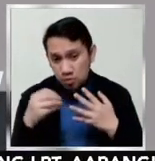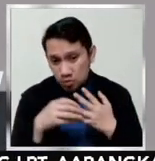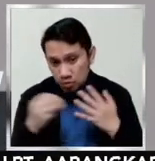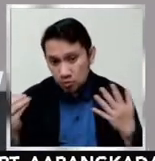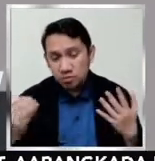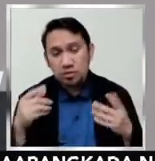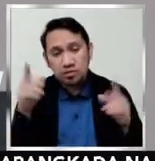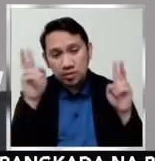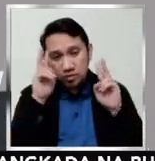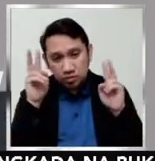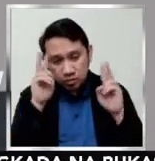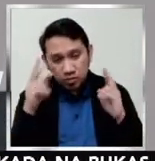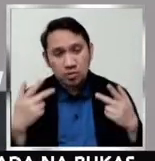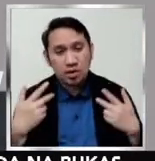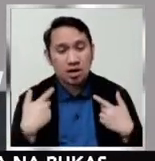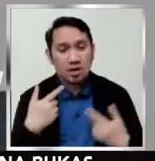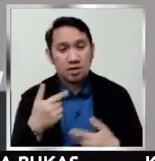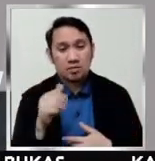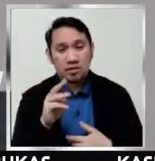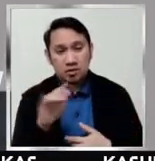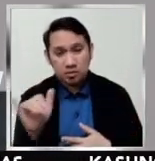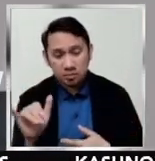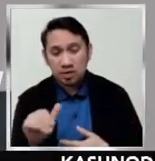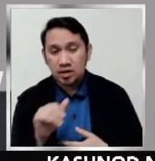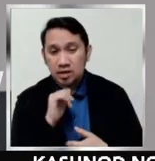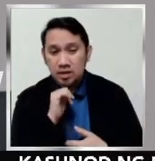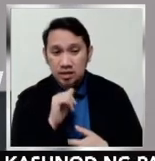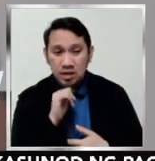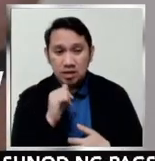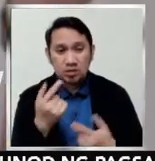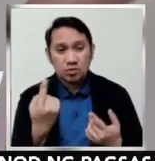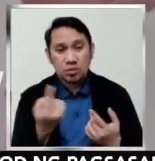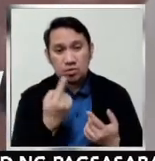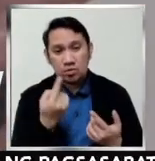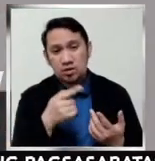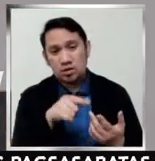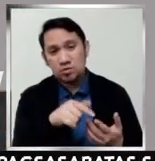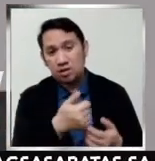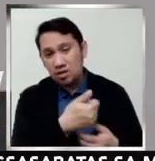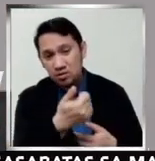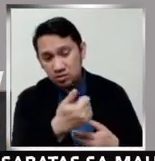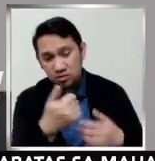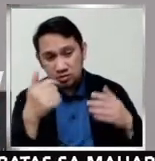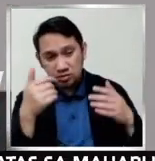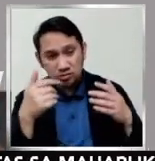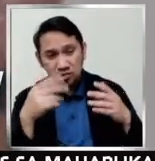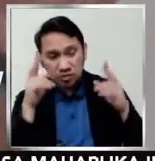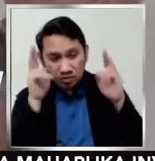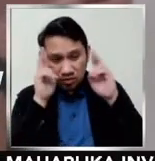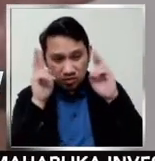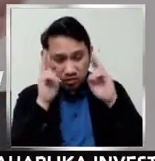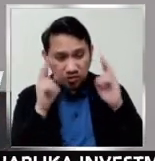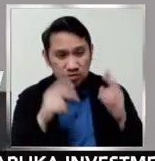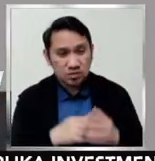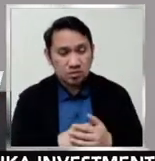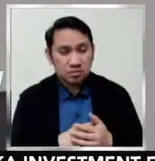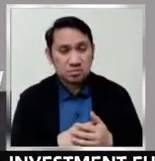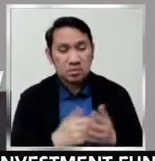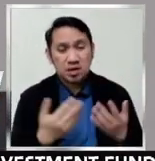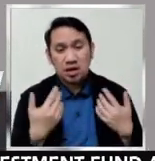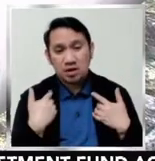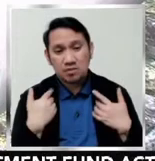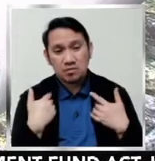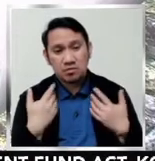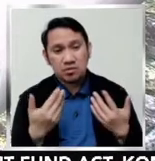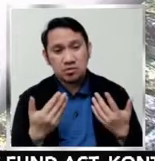yung pinakbet na gulay. Kasi talagang pagpapunta sa later part of the year, may mga kanipisan ng supply